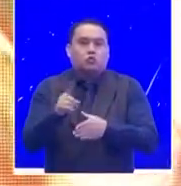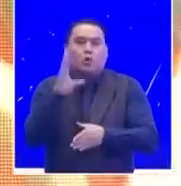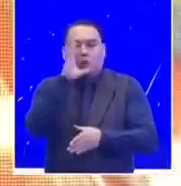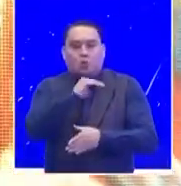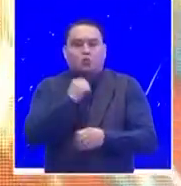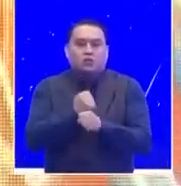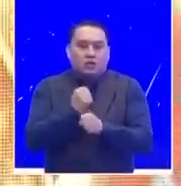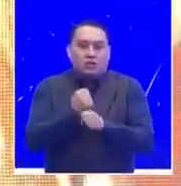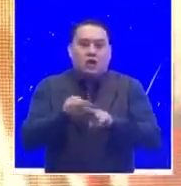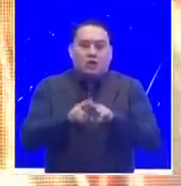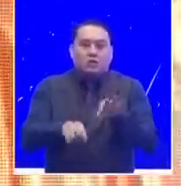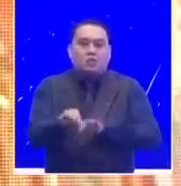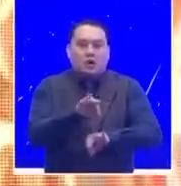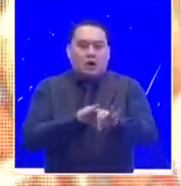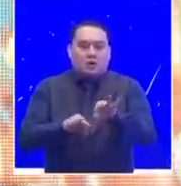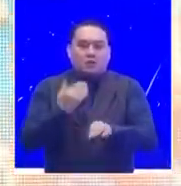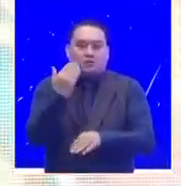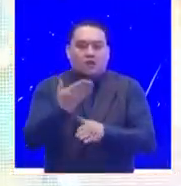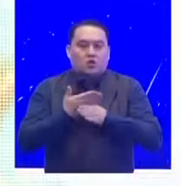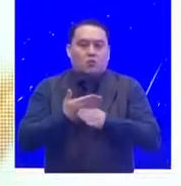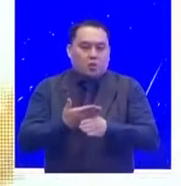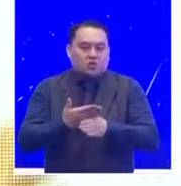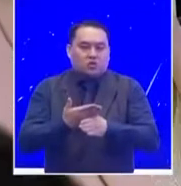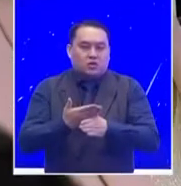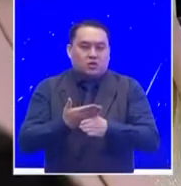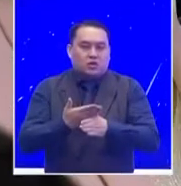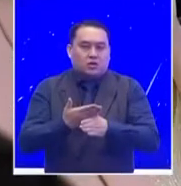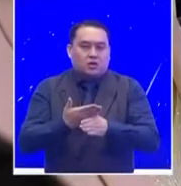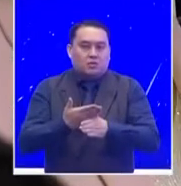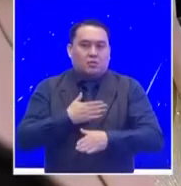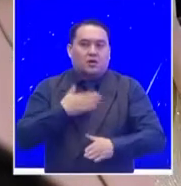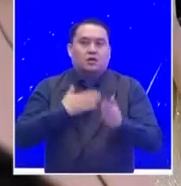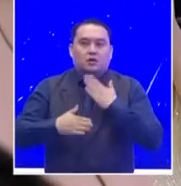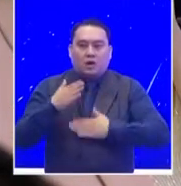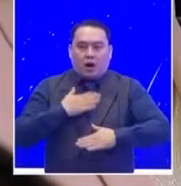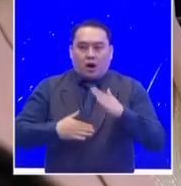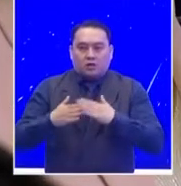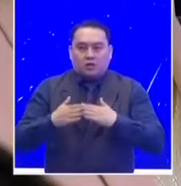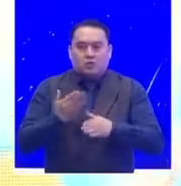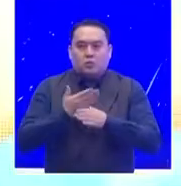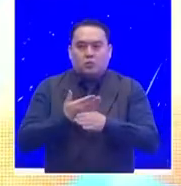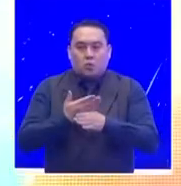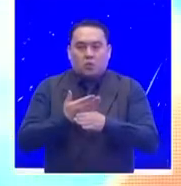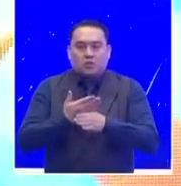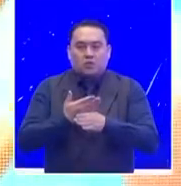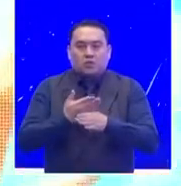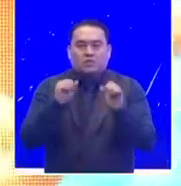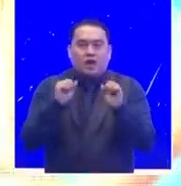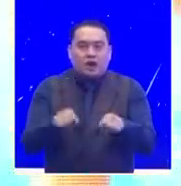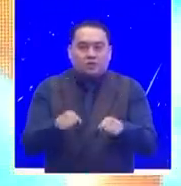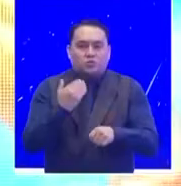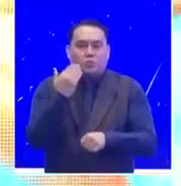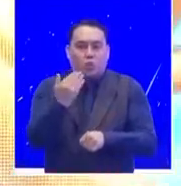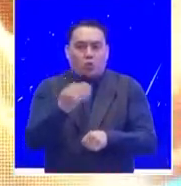сделать? Поэтому этот проект состоялся благодаря вашей помощи. Так что мы очень рады. Эта благотворительность, она стала возможной